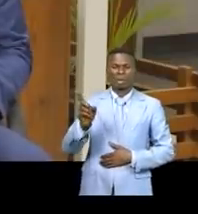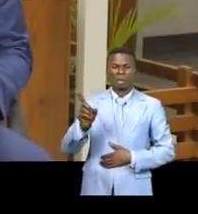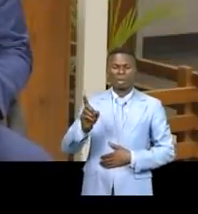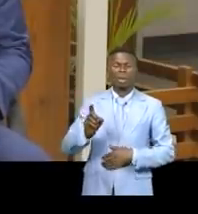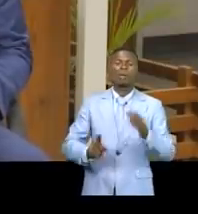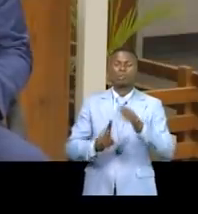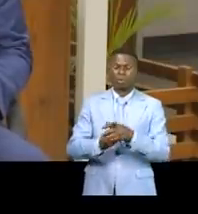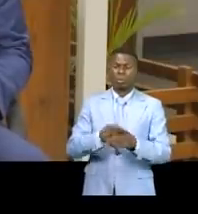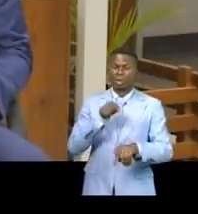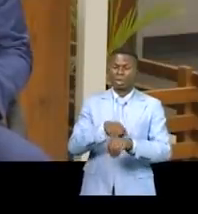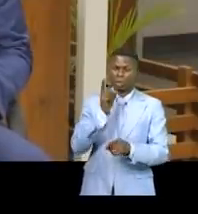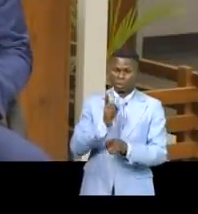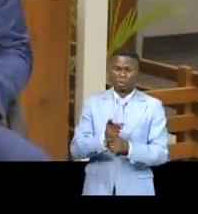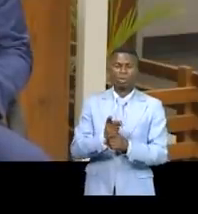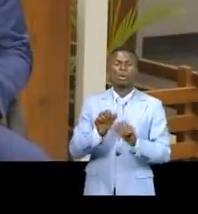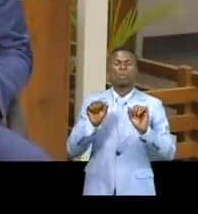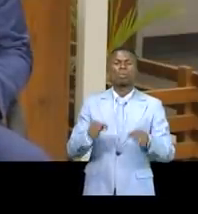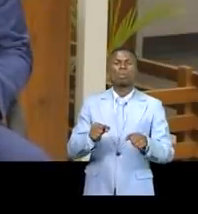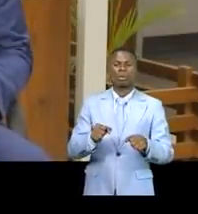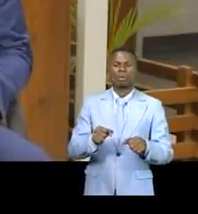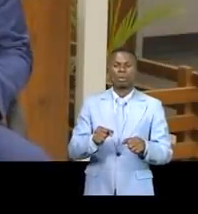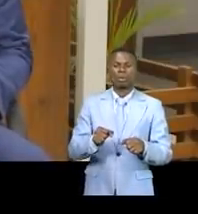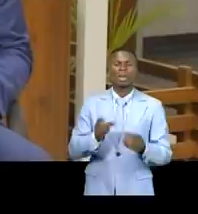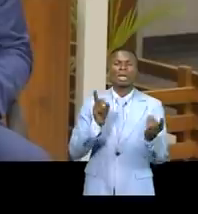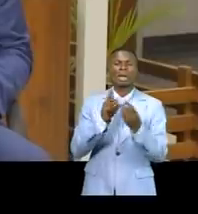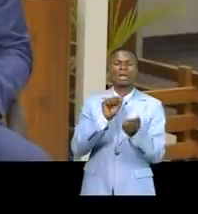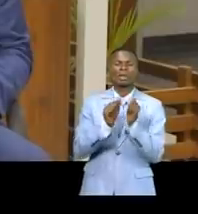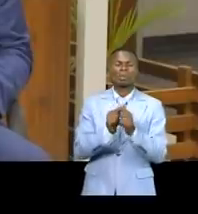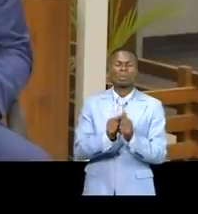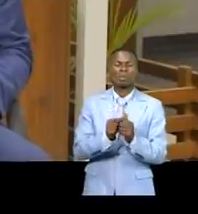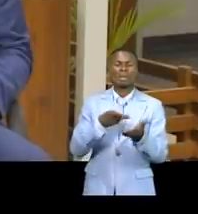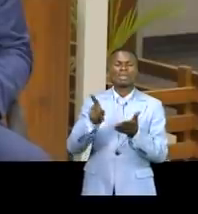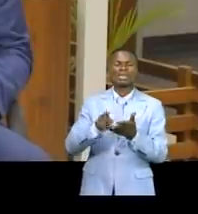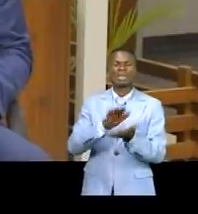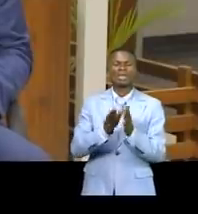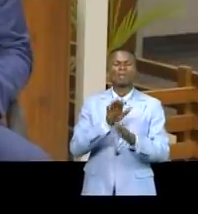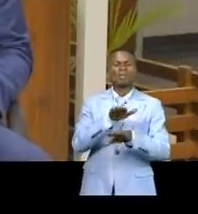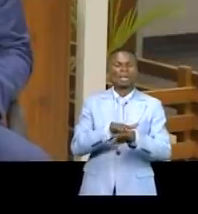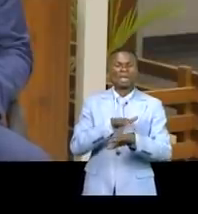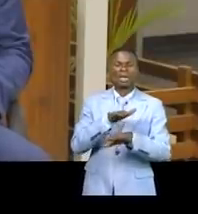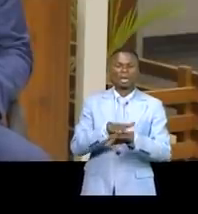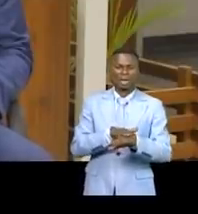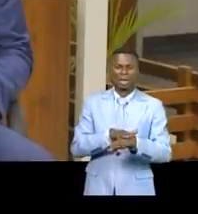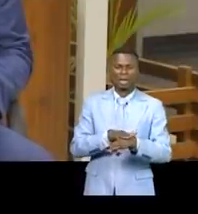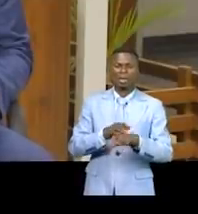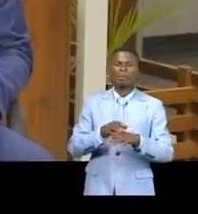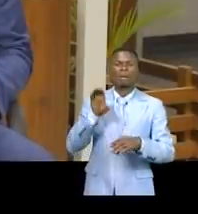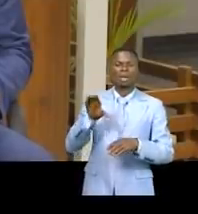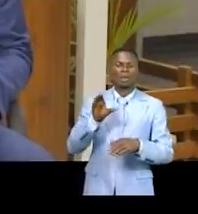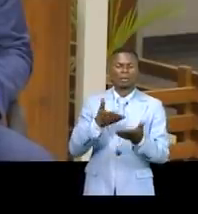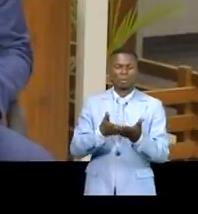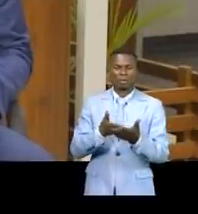ces moments précis qu'on peut faire face à un problème de lenteur, mais dit principalement la bande passante.